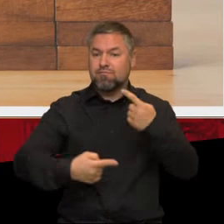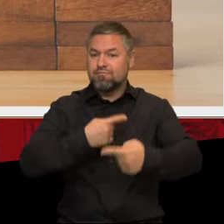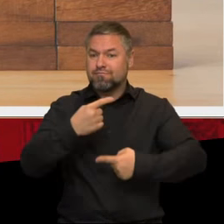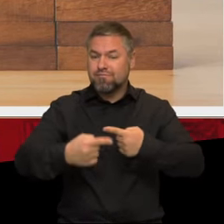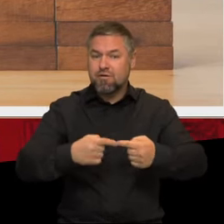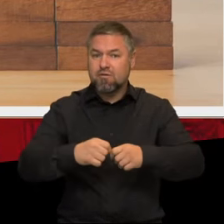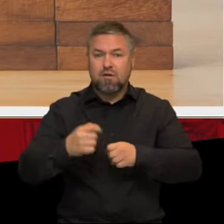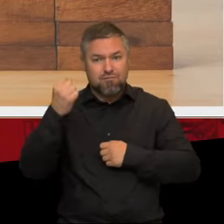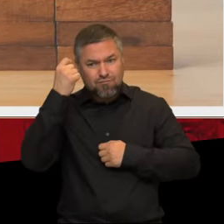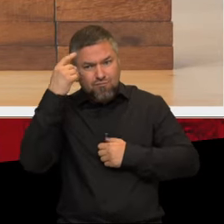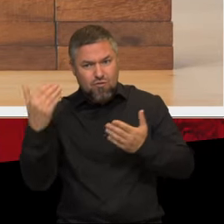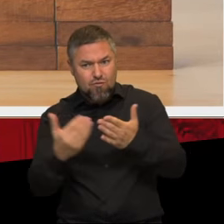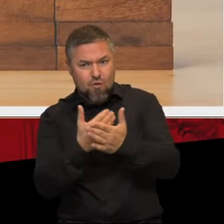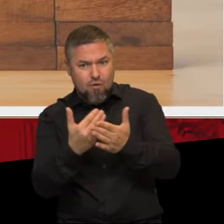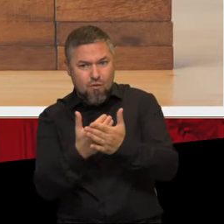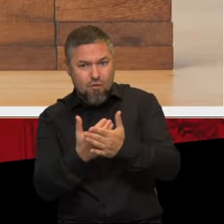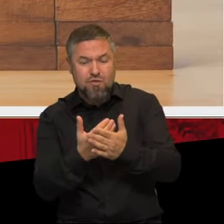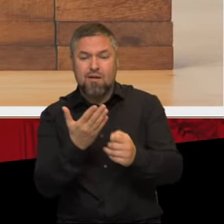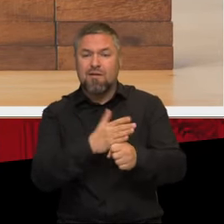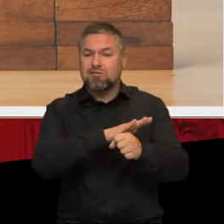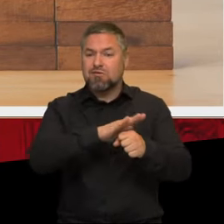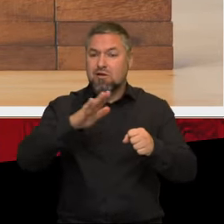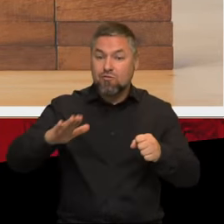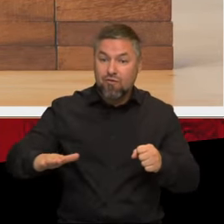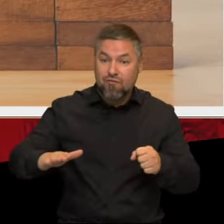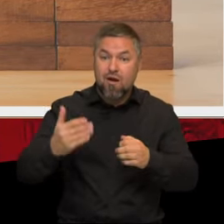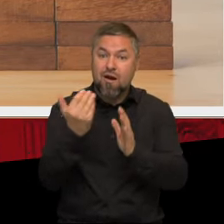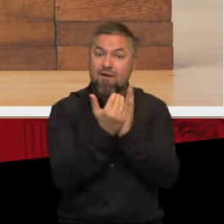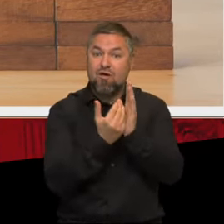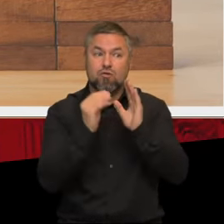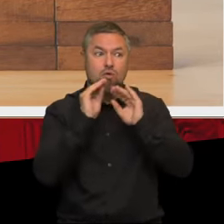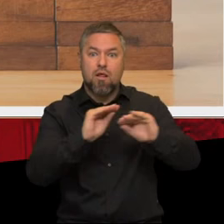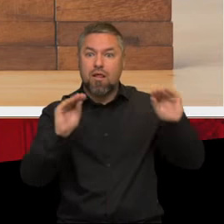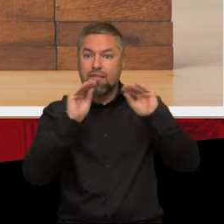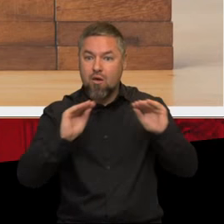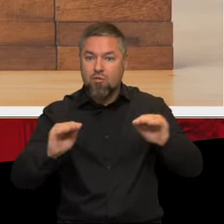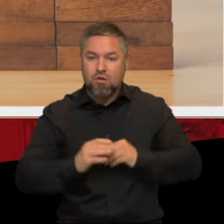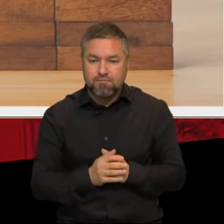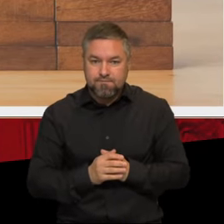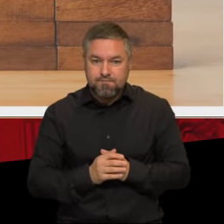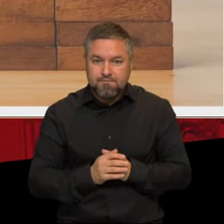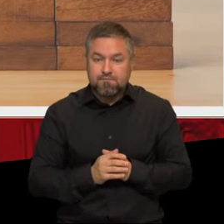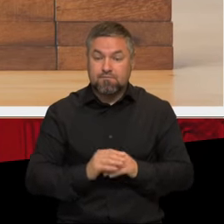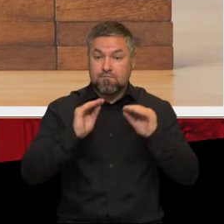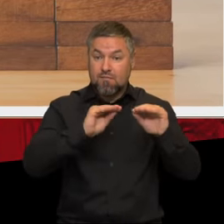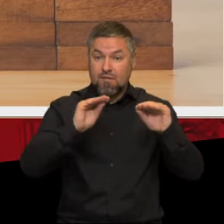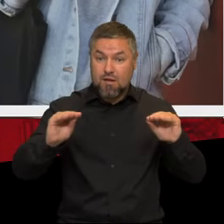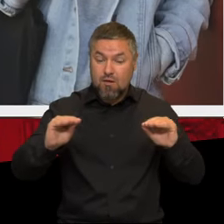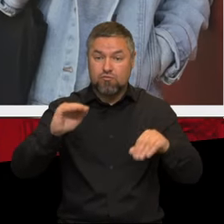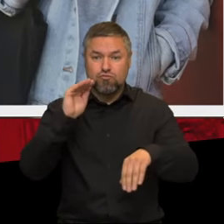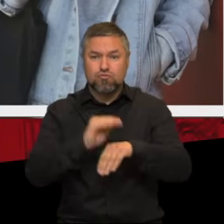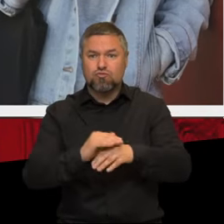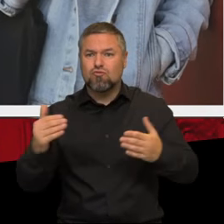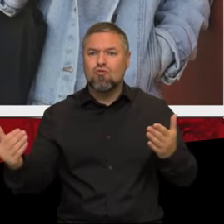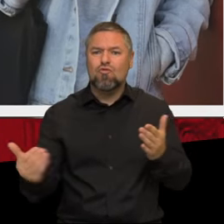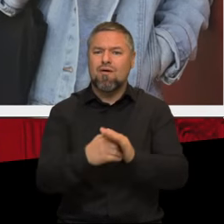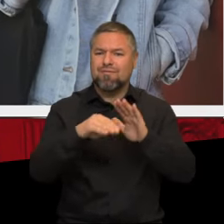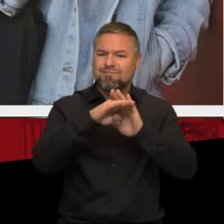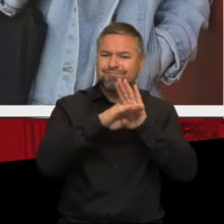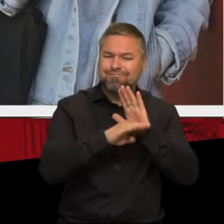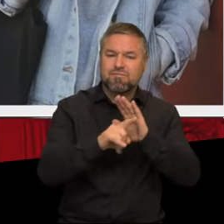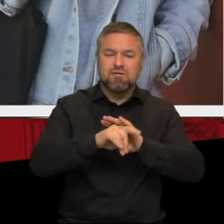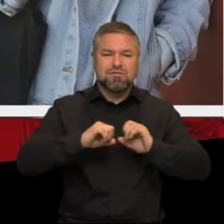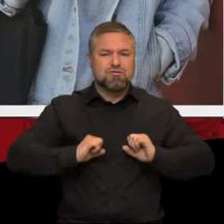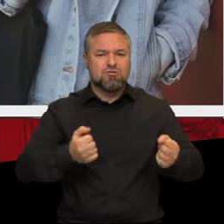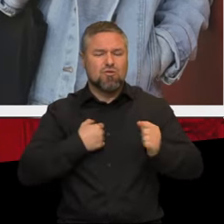pod względem innowacyjności, umiędzynarodowienia oraz warunków kształcenia. Kształcenie zgodne z najnowszymi trendami jest istotą